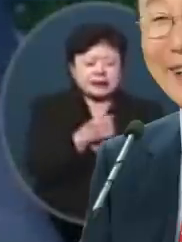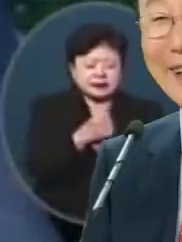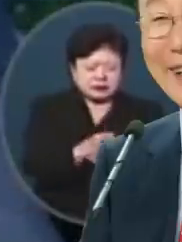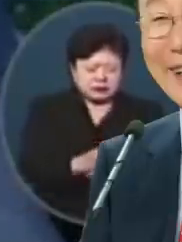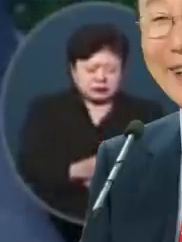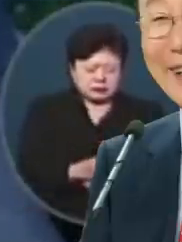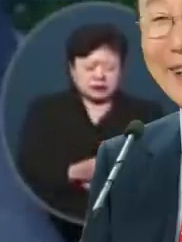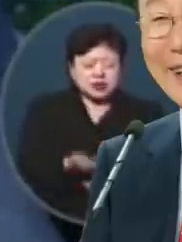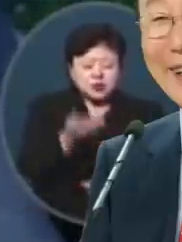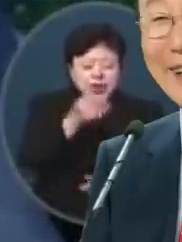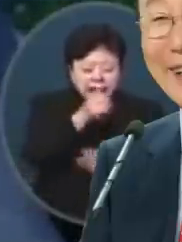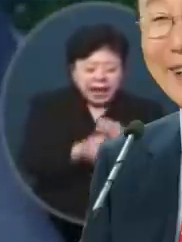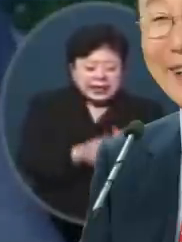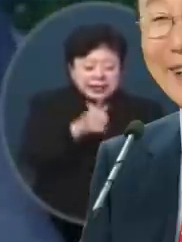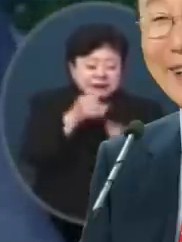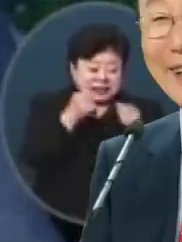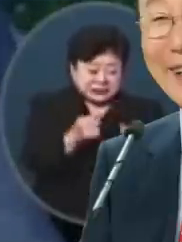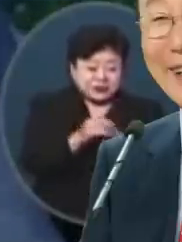하나님 계시고